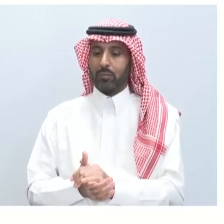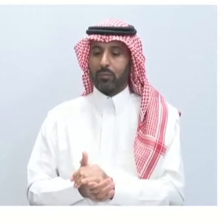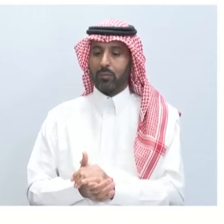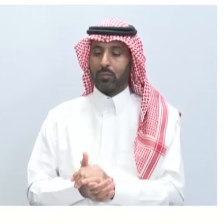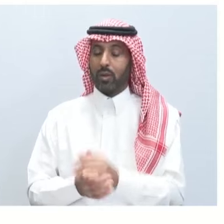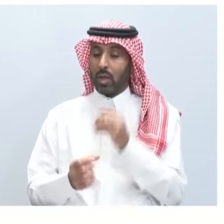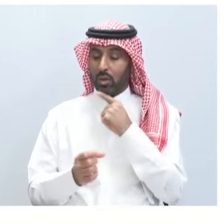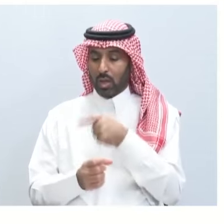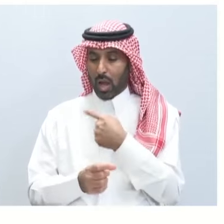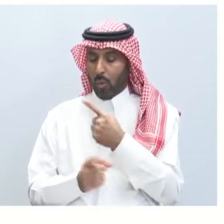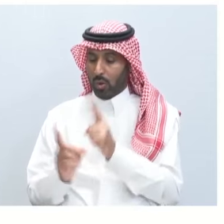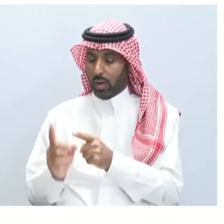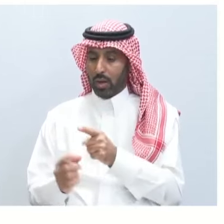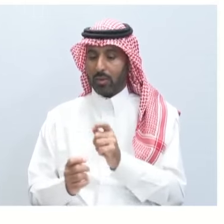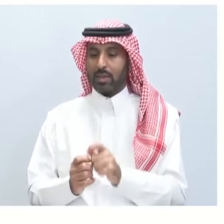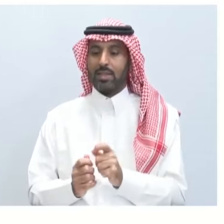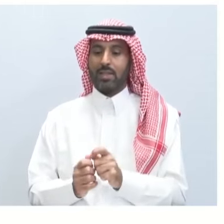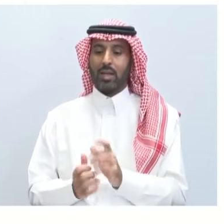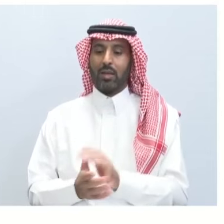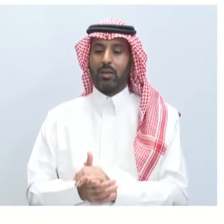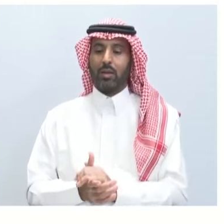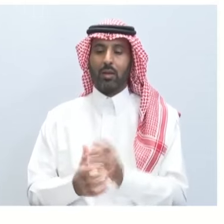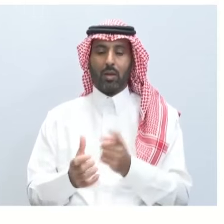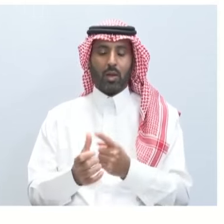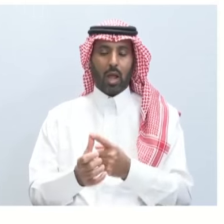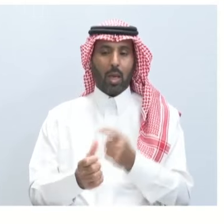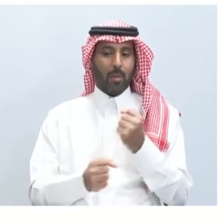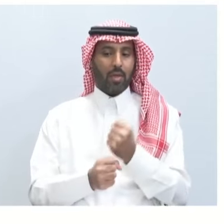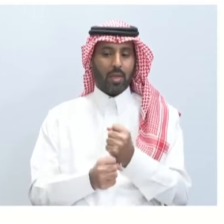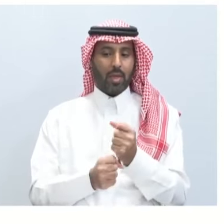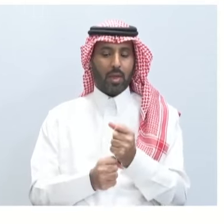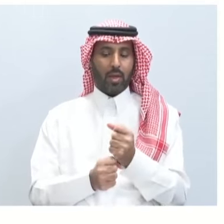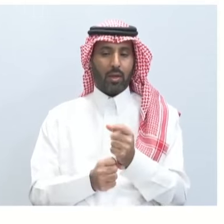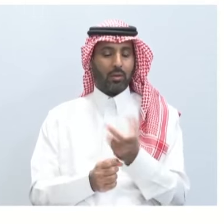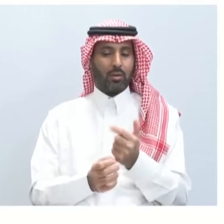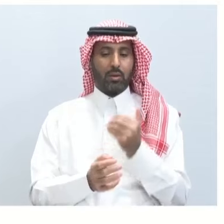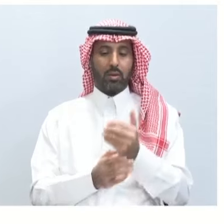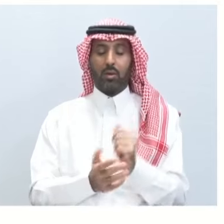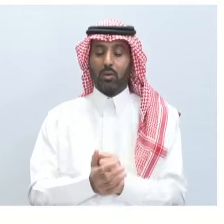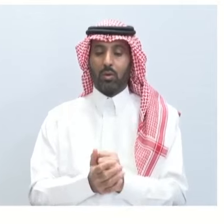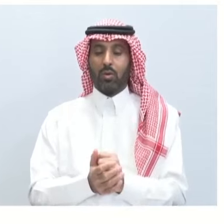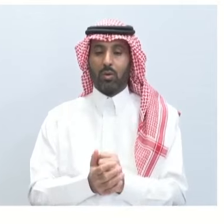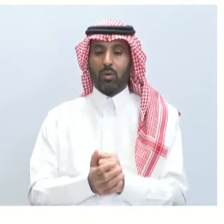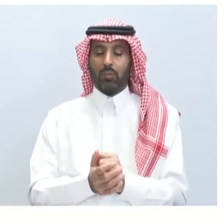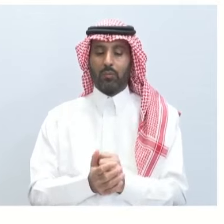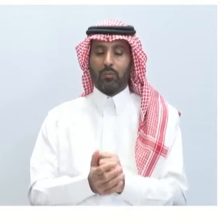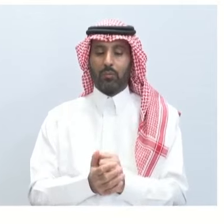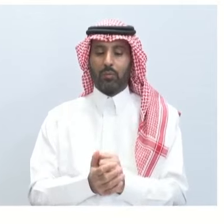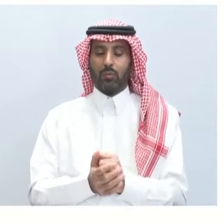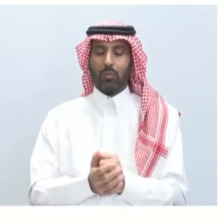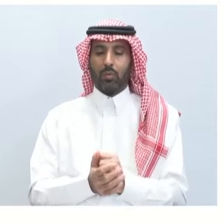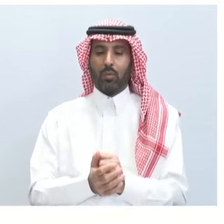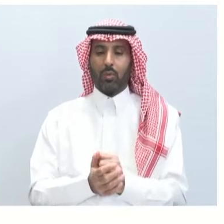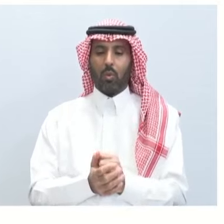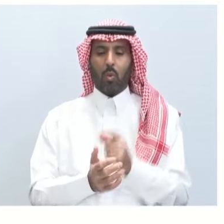المقرون بالترغيب والترهيب الكلمه الثانيه معنا هنا وصينا الانسان بوالده حملته امه وهنا